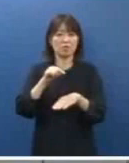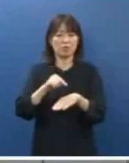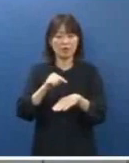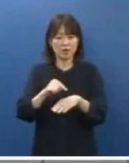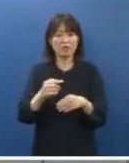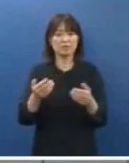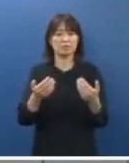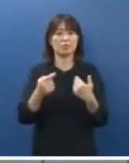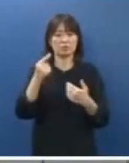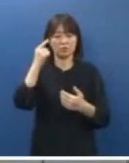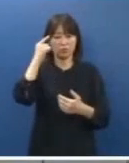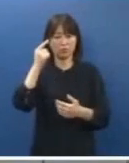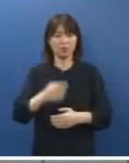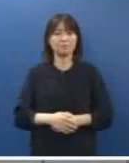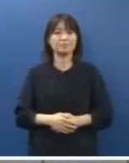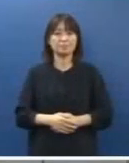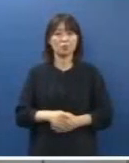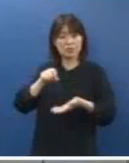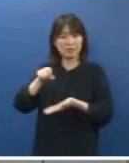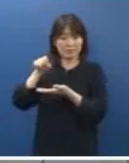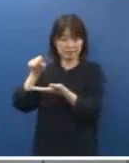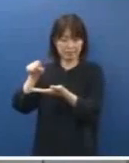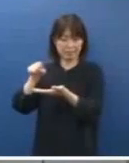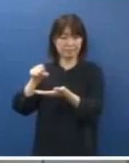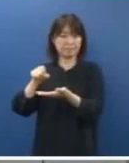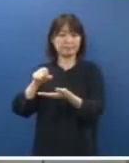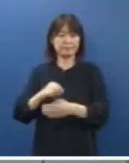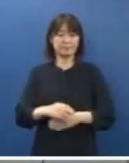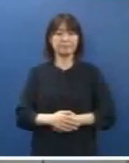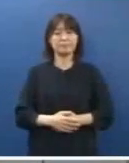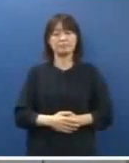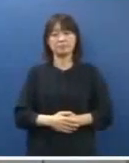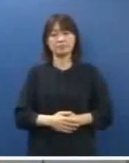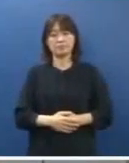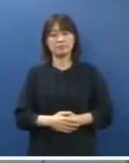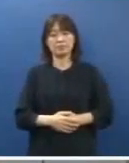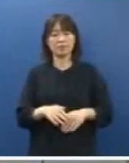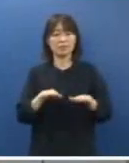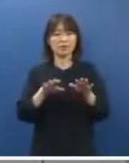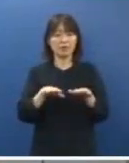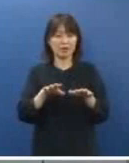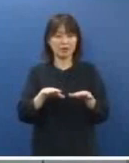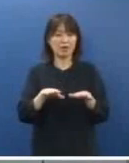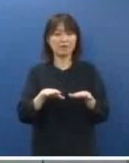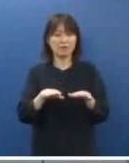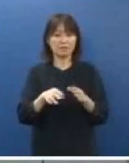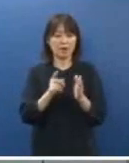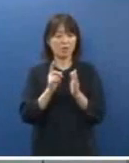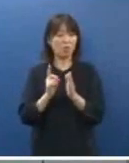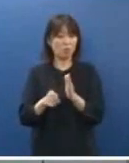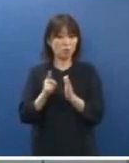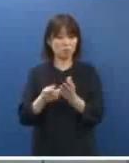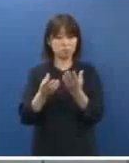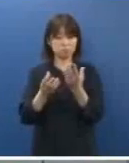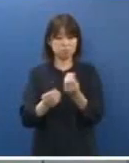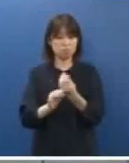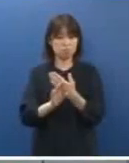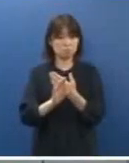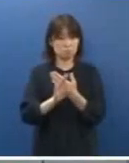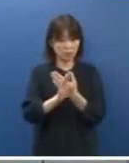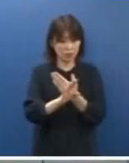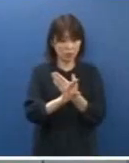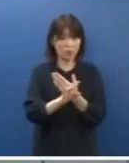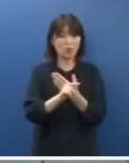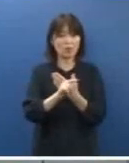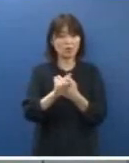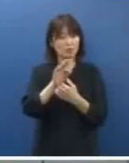我々の提言の趣旨でございます。まあ、いずれにいたしましても、今まだお盆が明けて、これから新しい